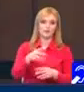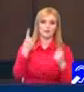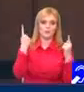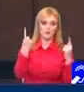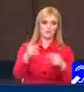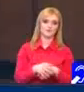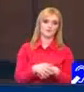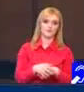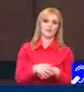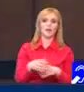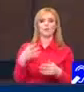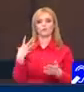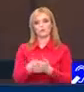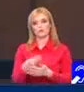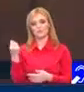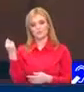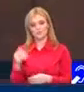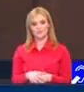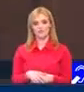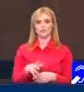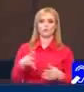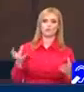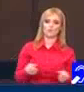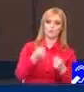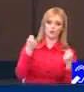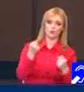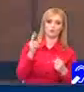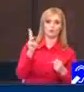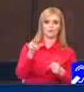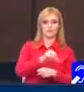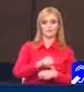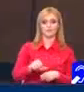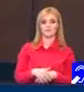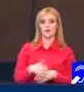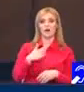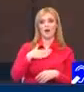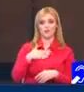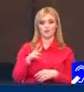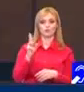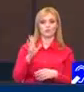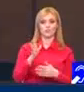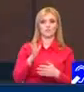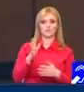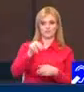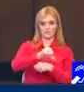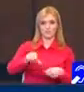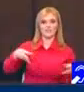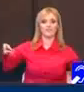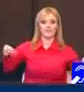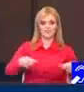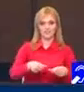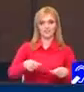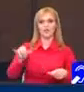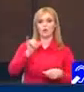ambițioase, fie cu resurse proprii, fie cu suportul partenerilor externi. Partenerii noștri investesc în